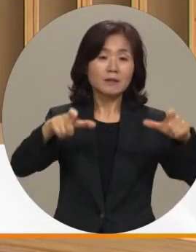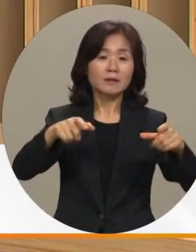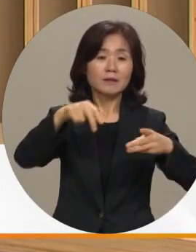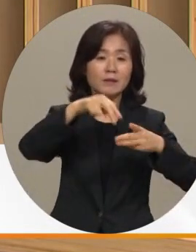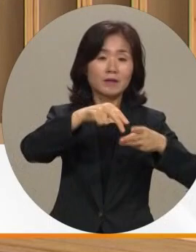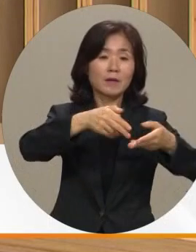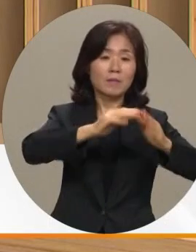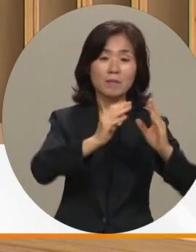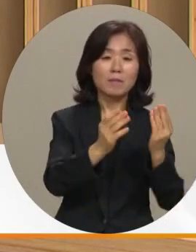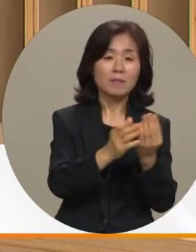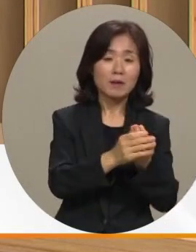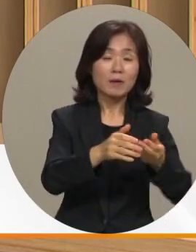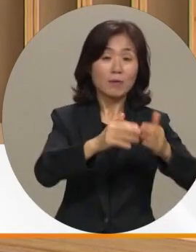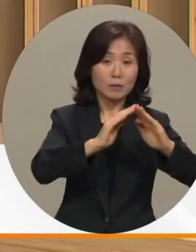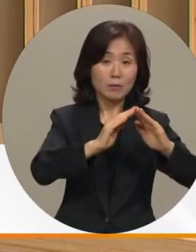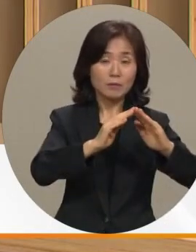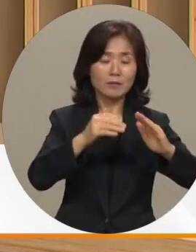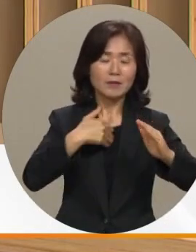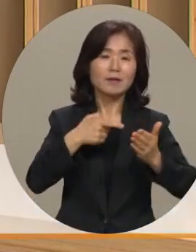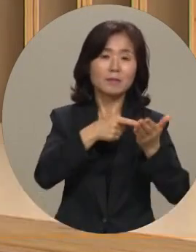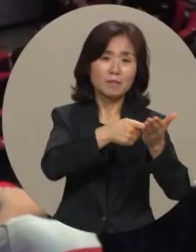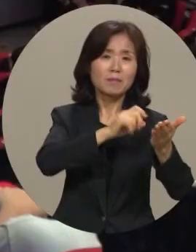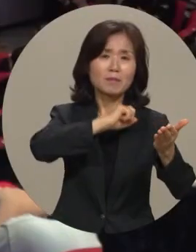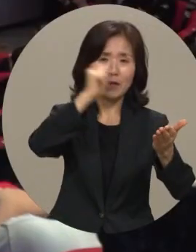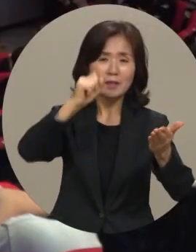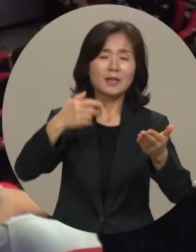저는 직장을 구한 케이스여서